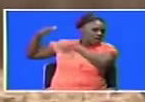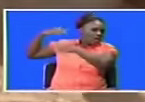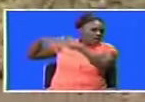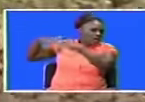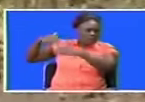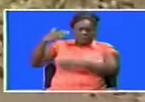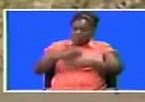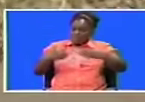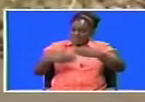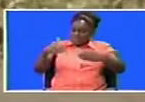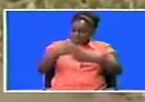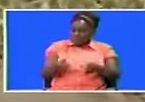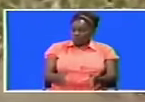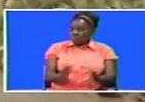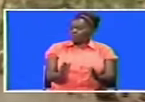ngom